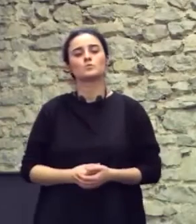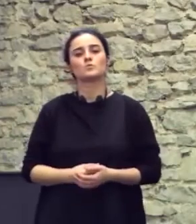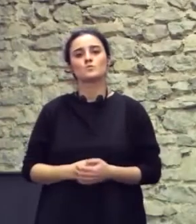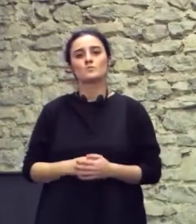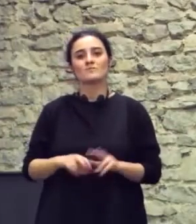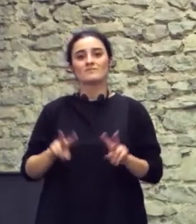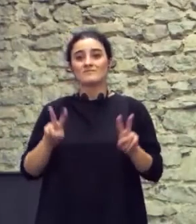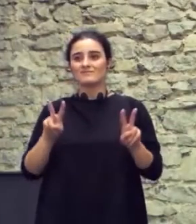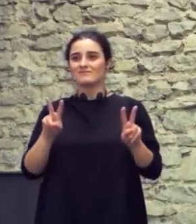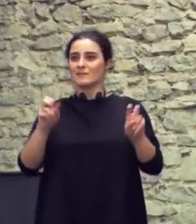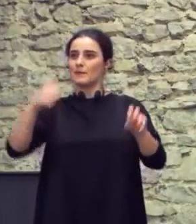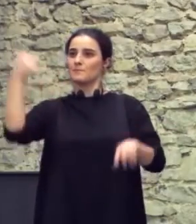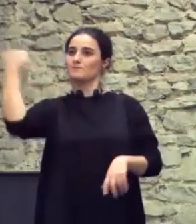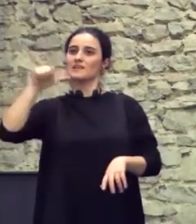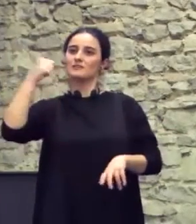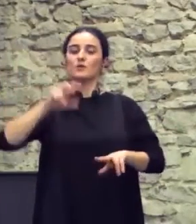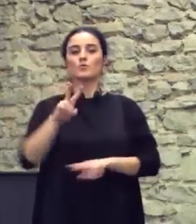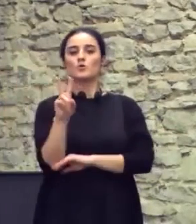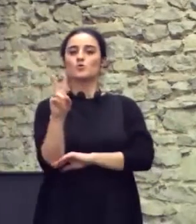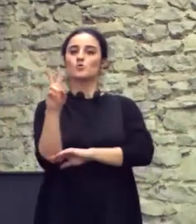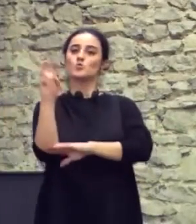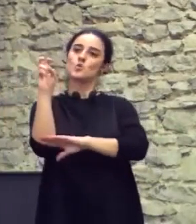maskulinitate berrien inguruan ere,